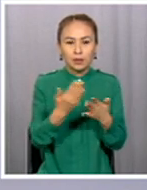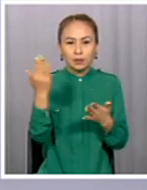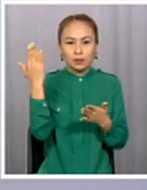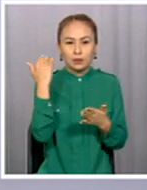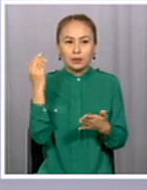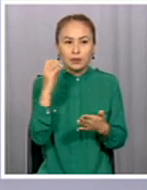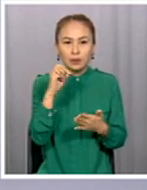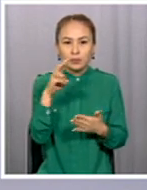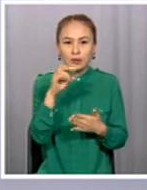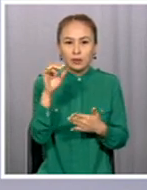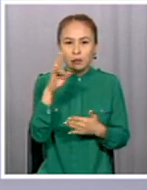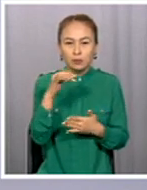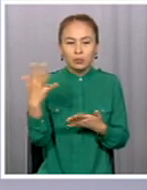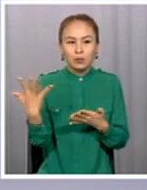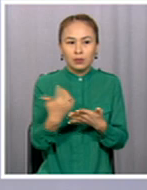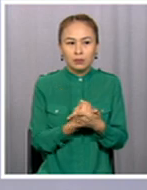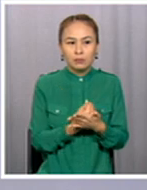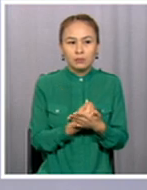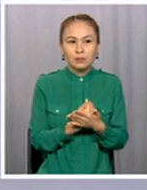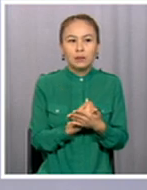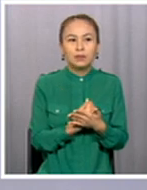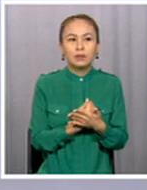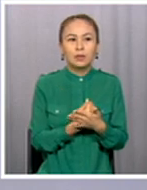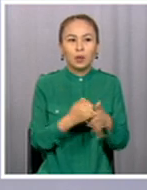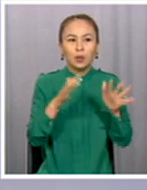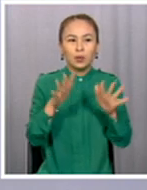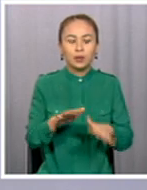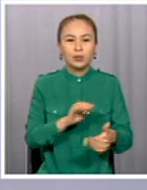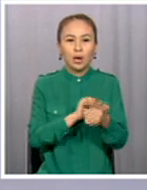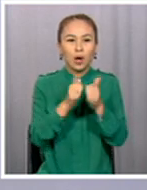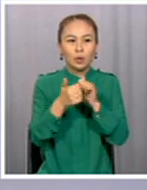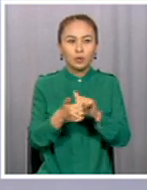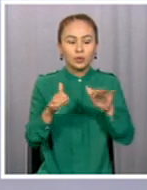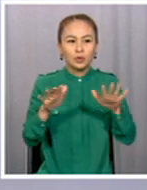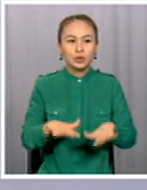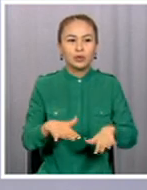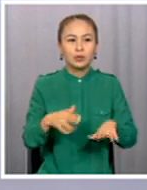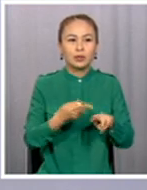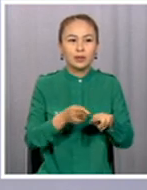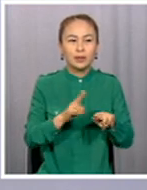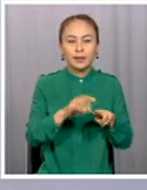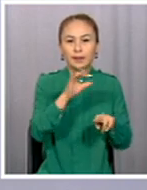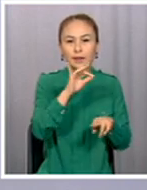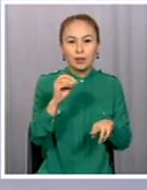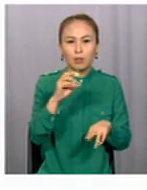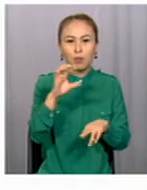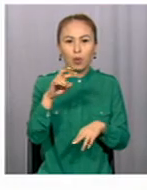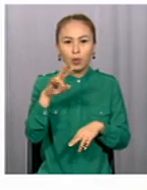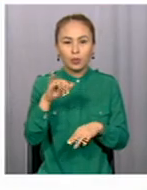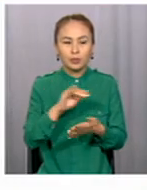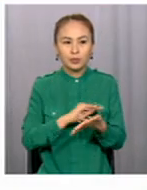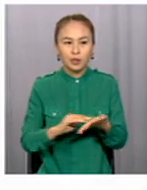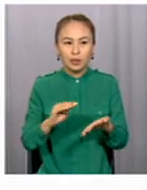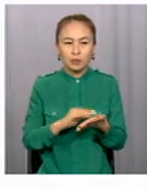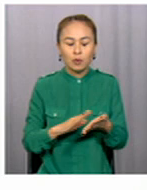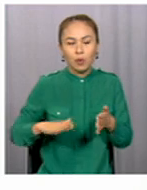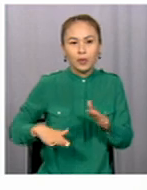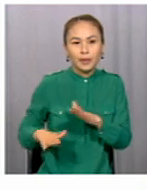емдену деген сөзді тауып аламыз. Орнын ауыстыру деген жерге е болу деп жазамыз. Одан